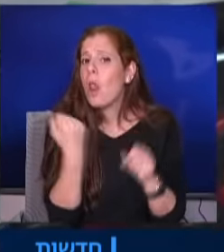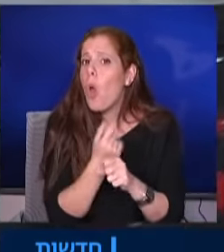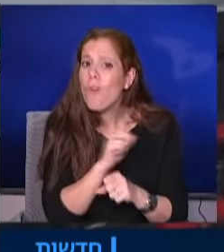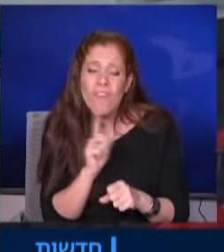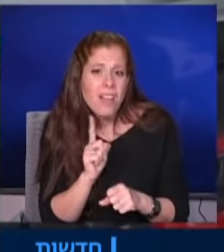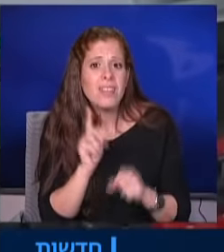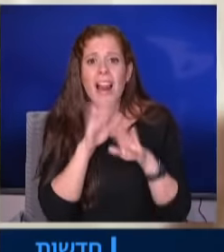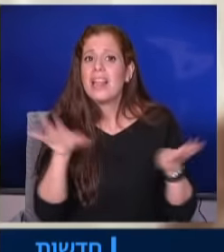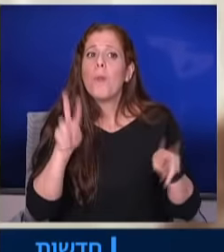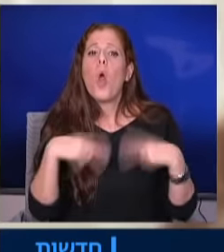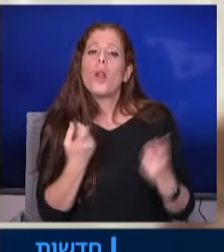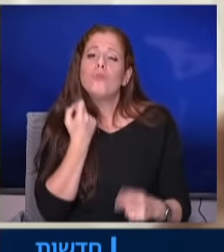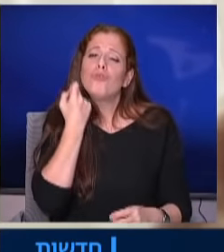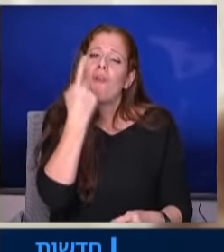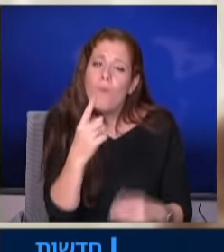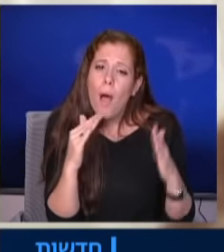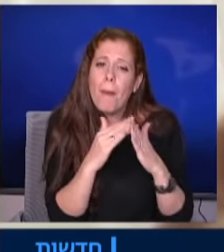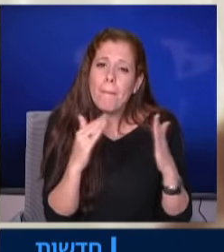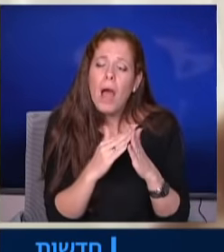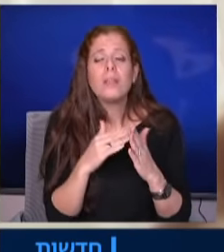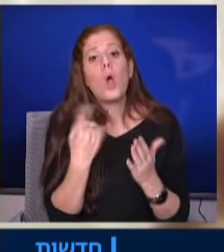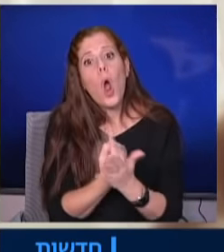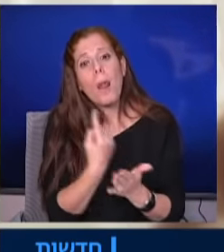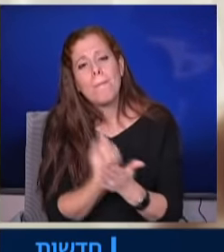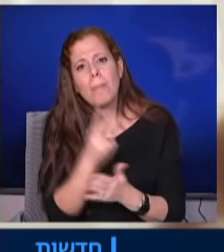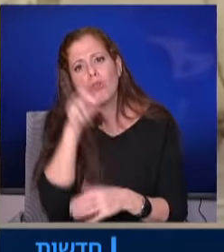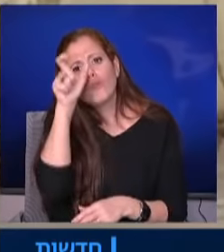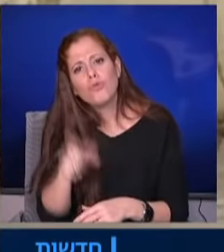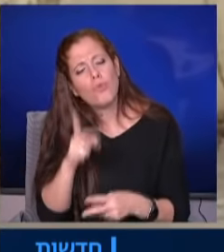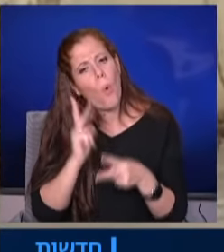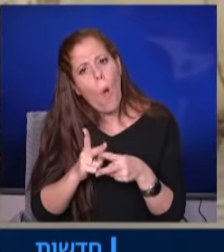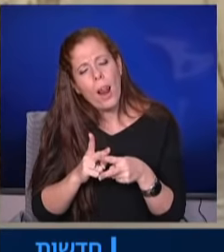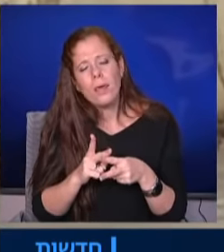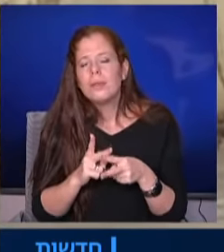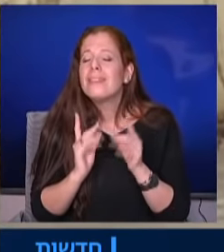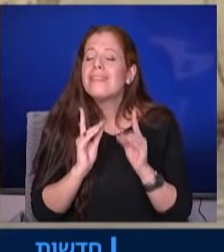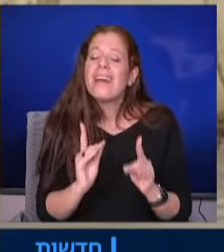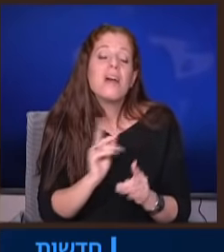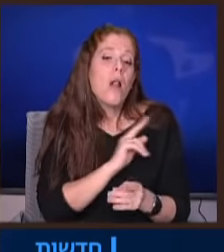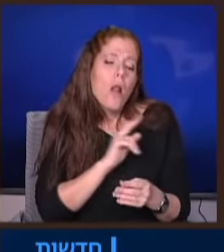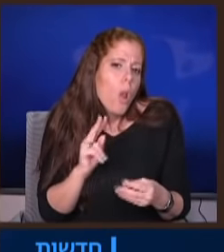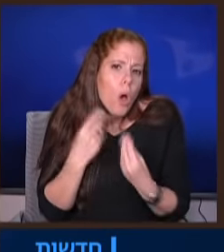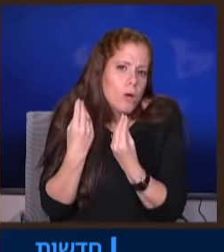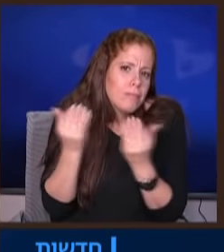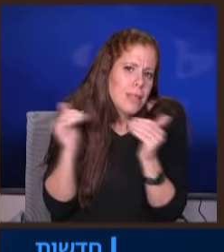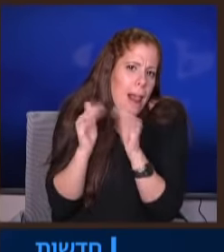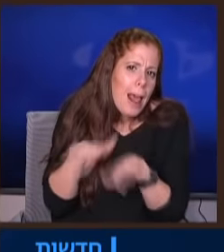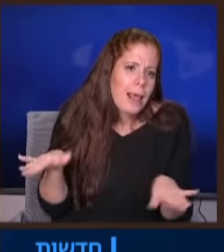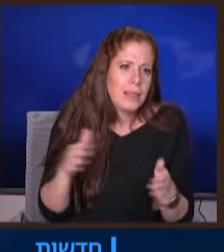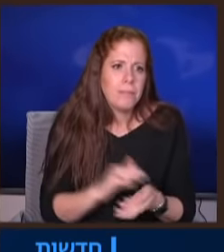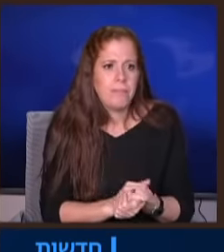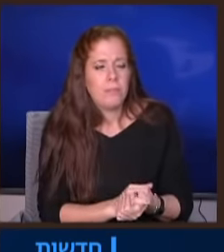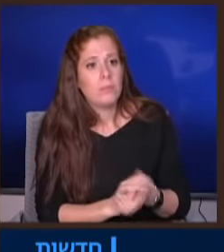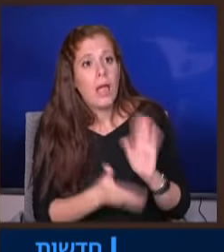בבית שבוע שלם, פעם אחר פעם, כל פעם כשיש מאומת. זו דרך מאוד מאוד לא לטובת הילדים. בית ספרנו נסגר